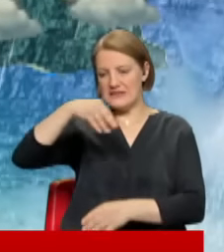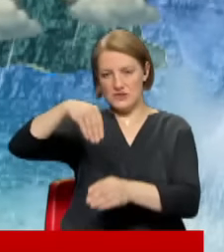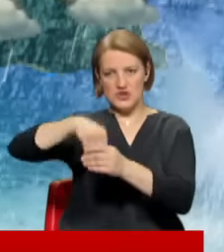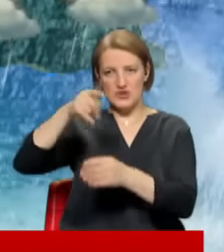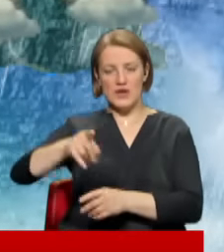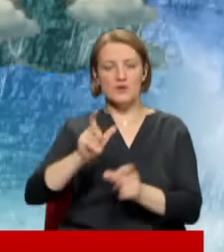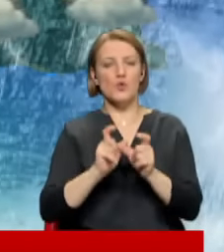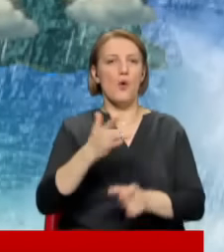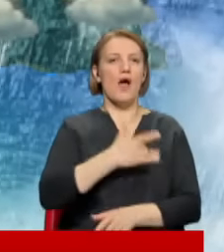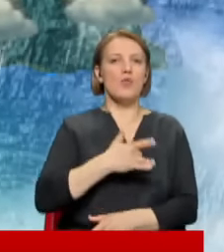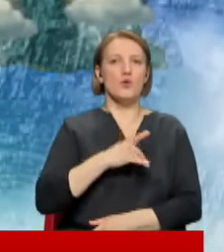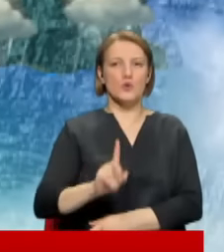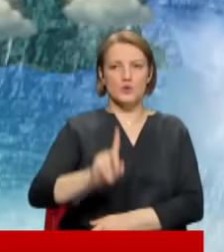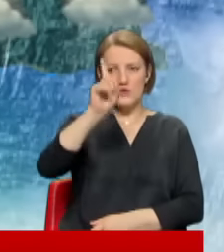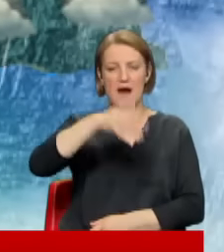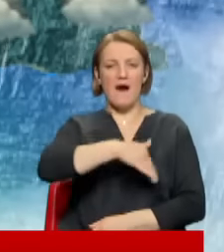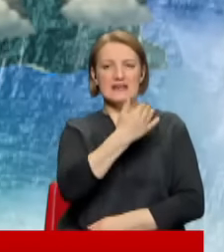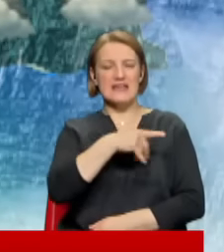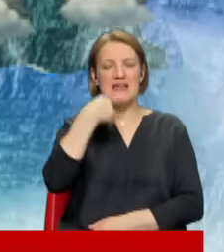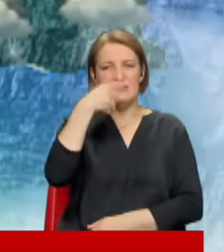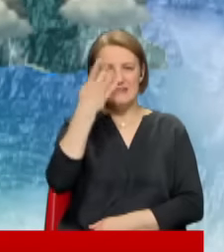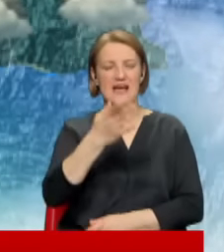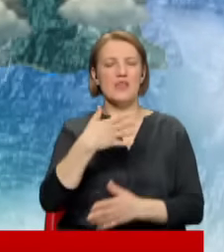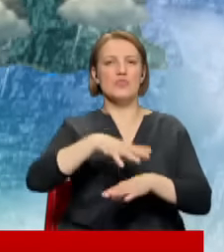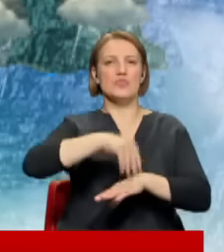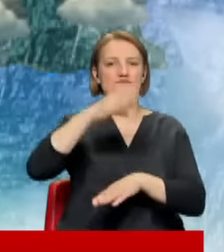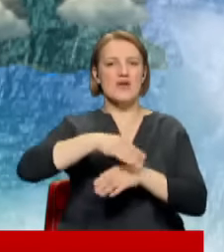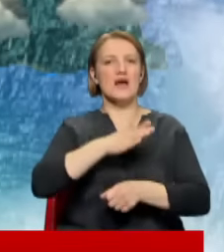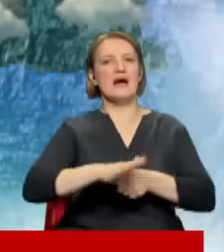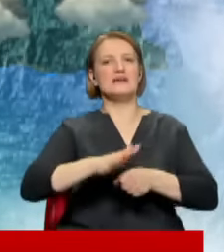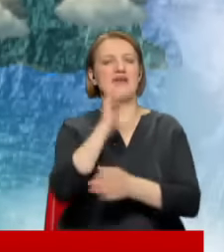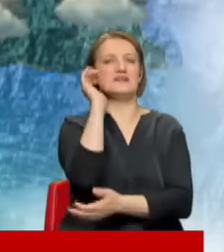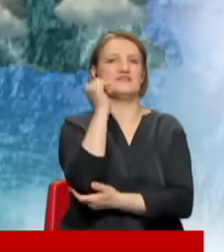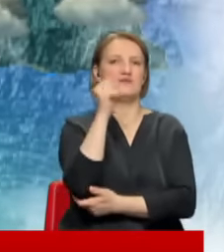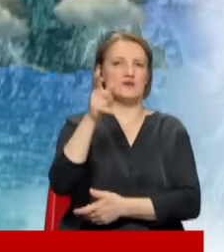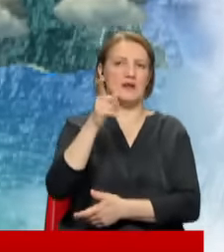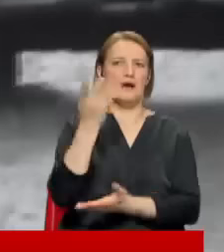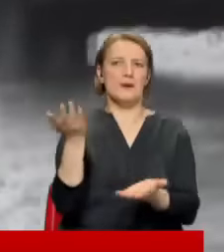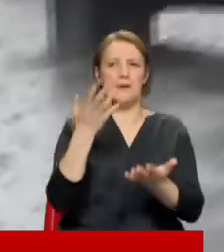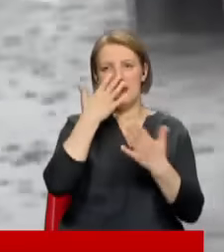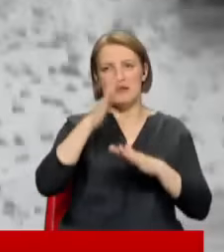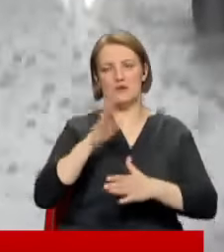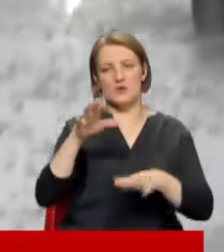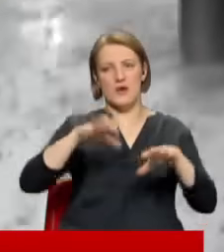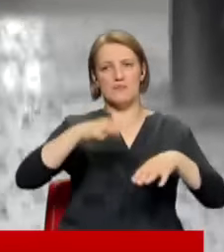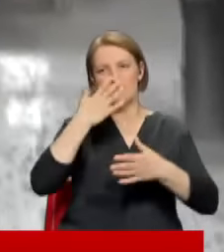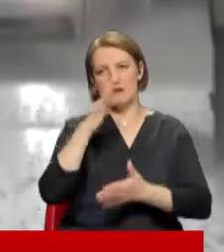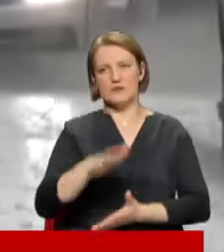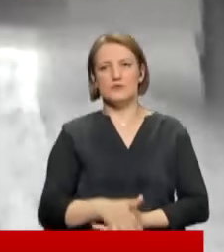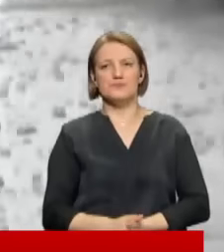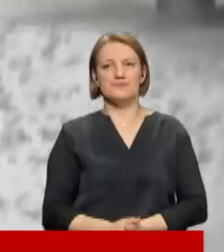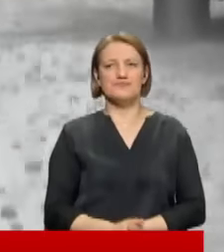kesimleri, Doğu Anadolu'nun kuzeyi ile Aksaray, Niğde, Nevşehir, Kayseri ve Sivas'ta etkili olması bekleniyor.